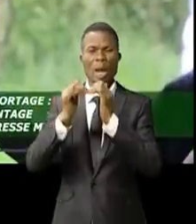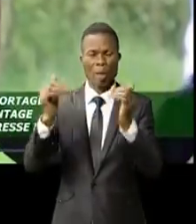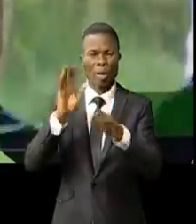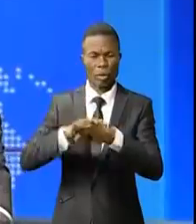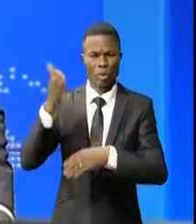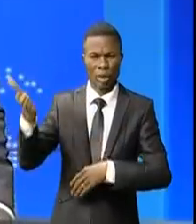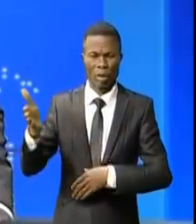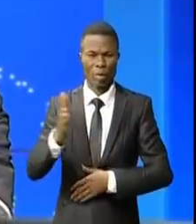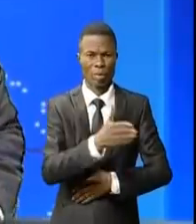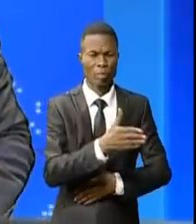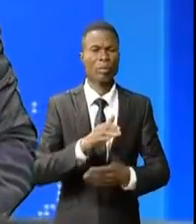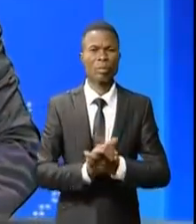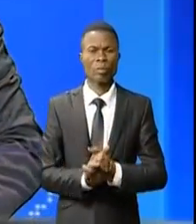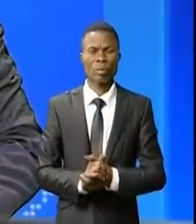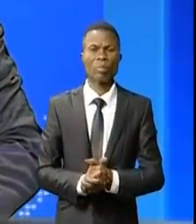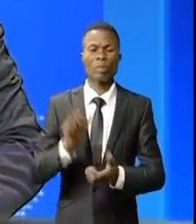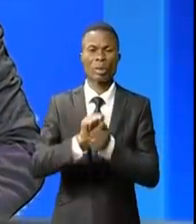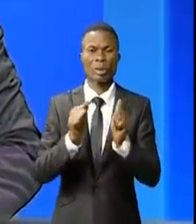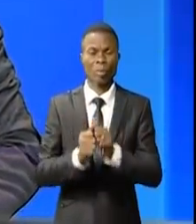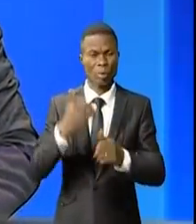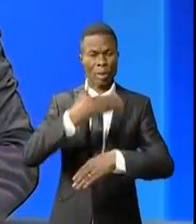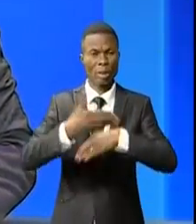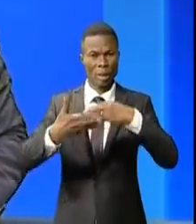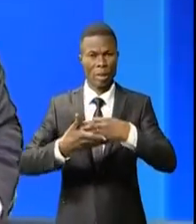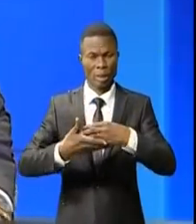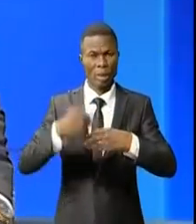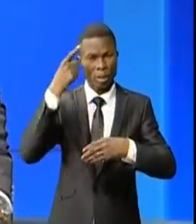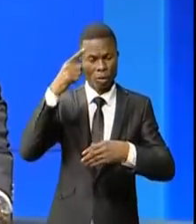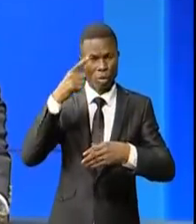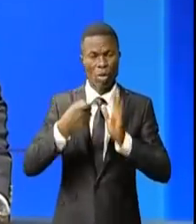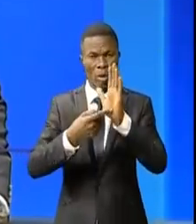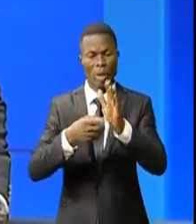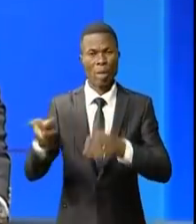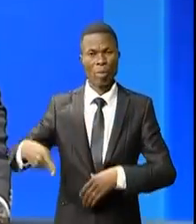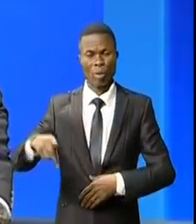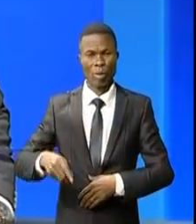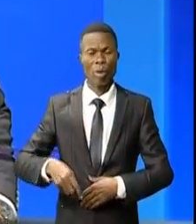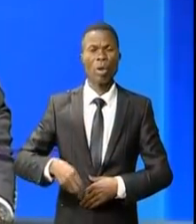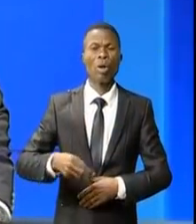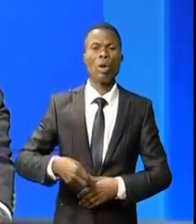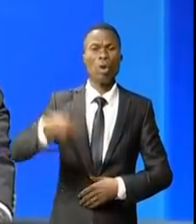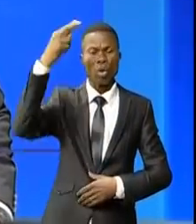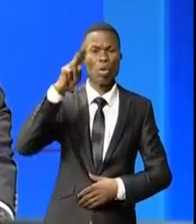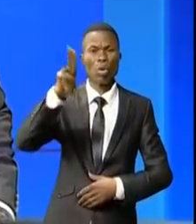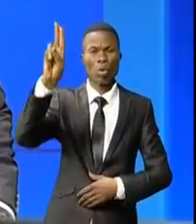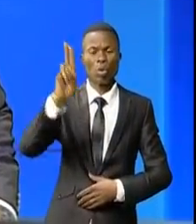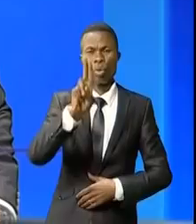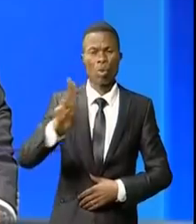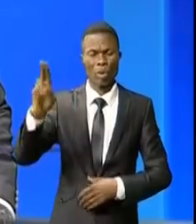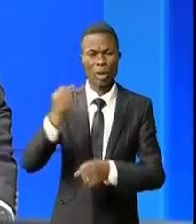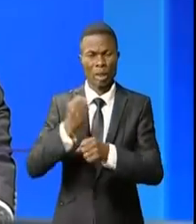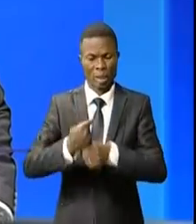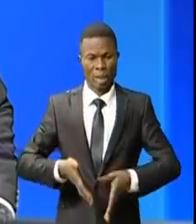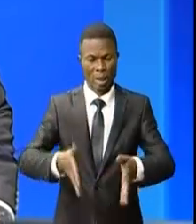situation. Restons toujours dans ces chapitres des infrastructures pour faire un cap dans la province du Haut-Uele où les travaux de création du